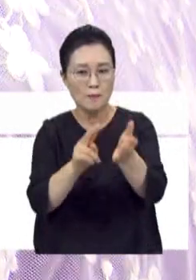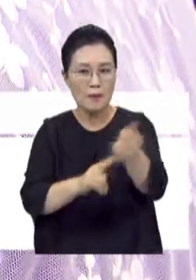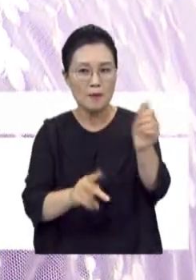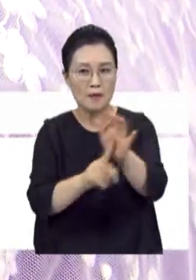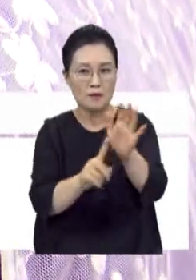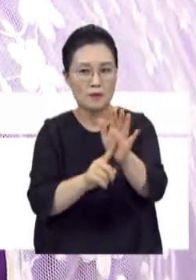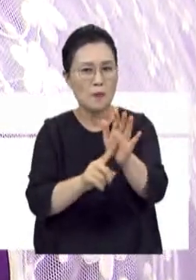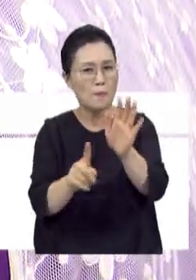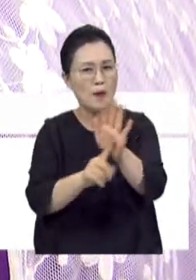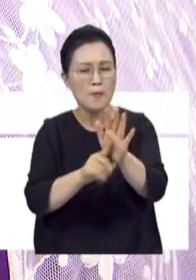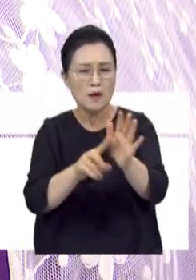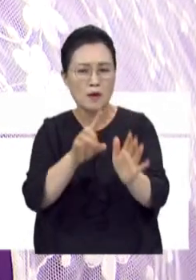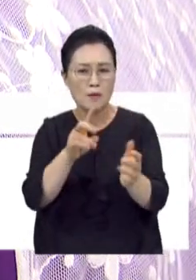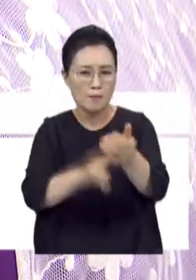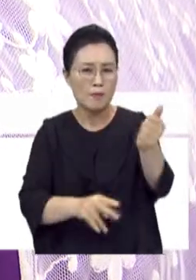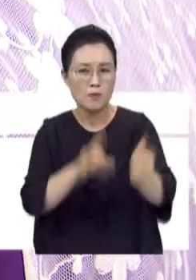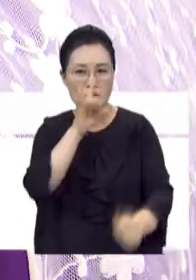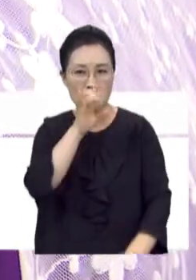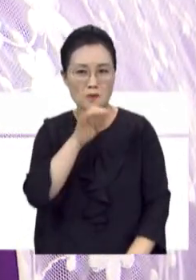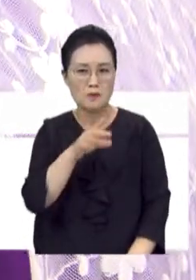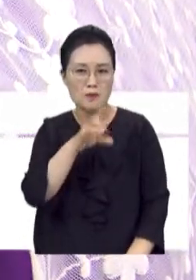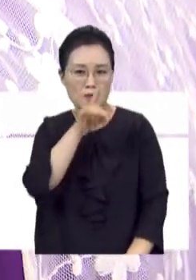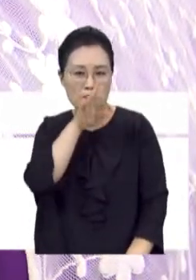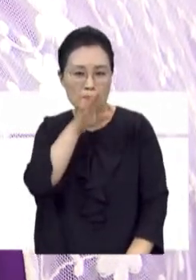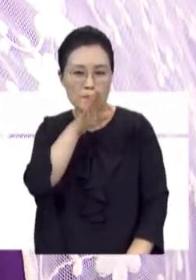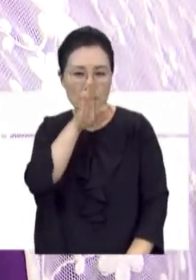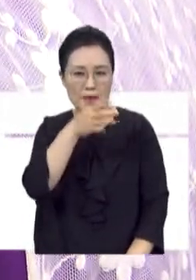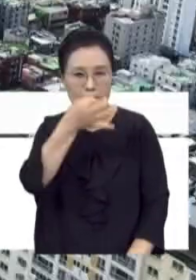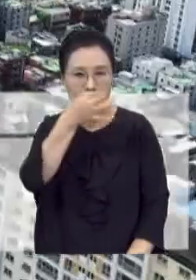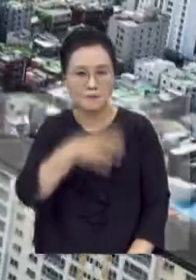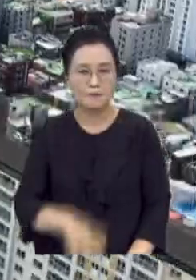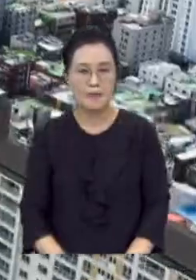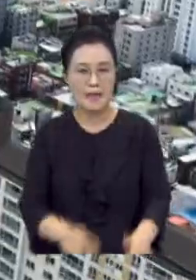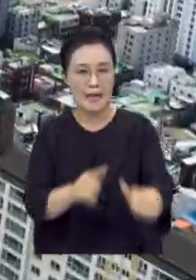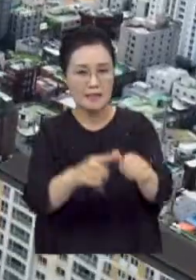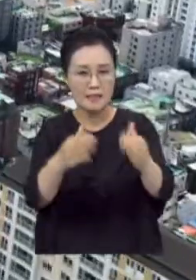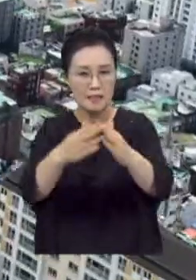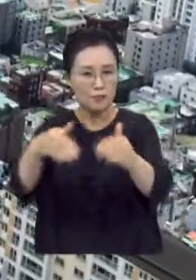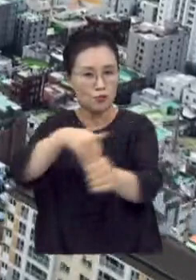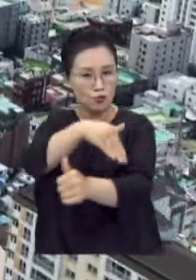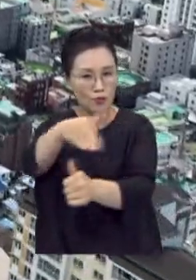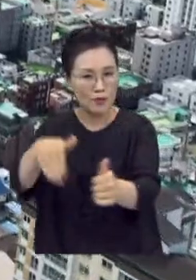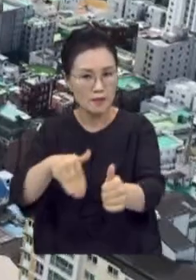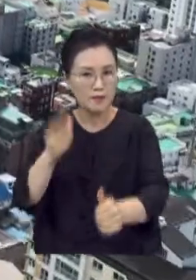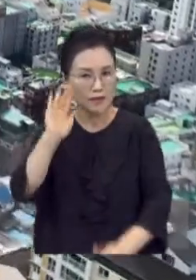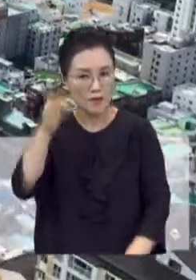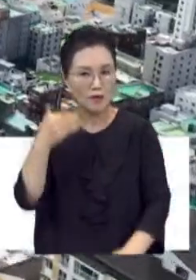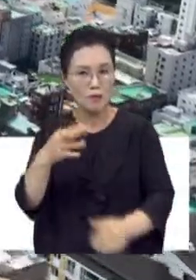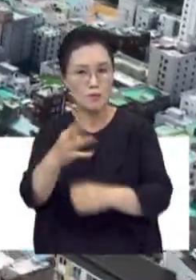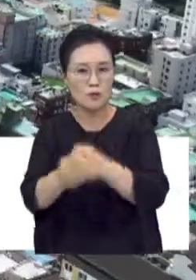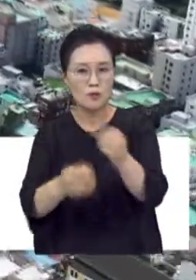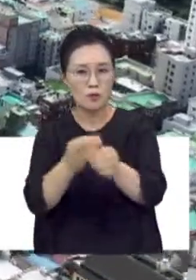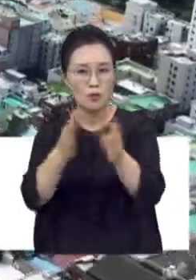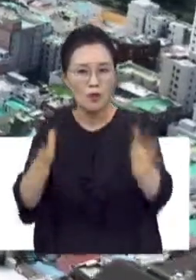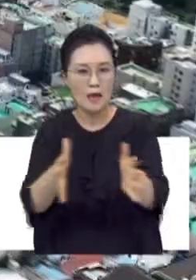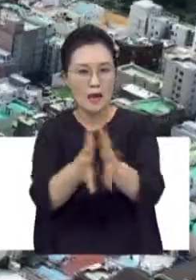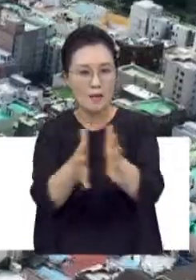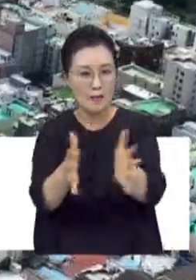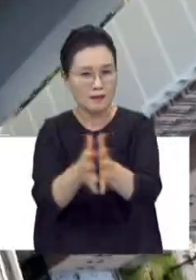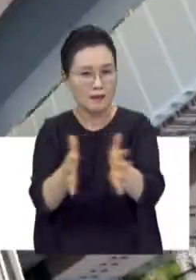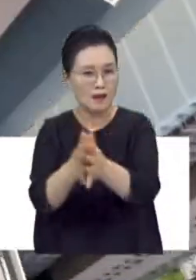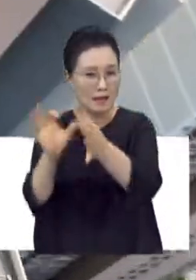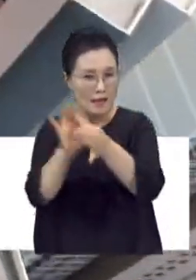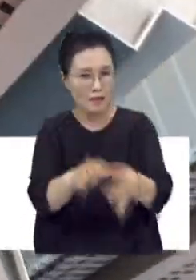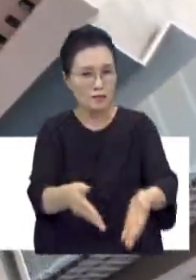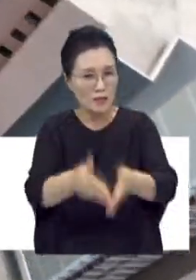운 복음 - 봄 무 분 a 씨즈 주변으로는 최근 몇 년 사이 대단지